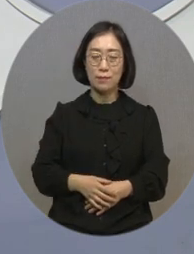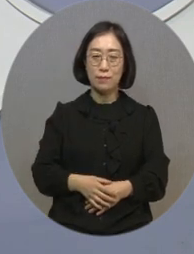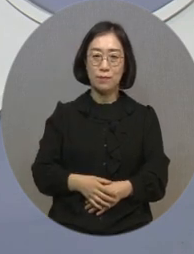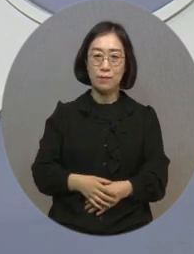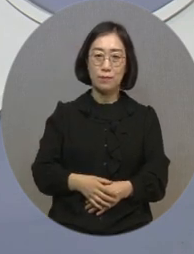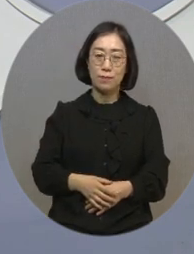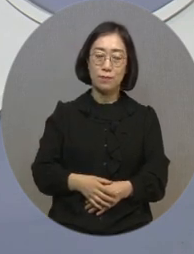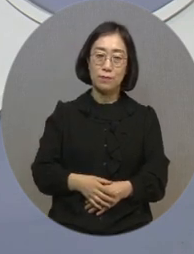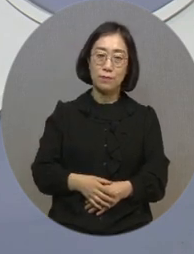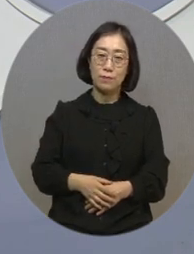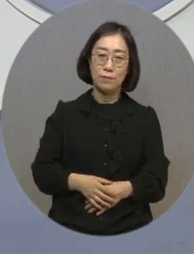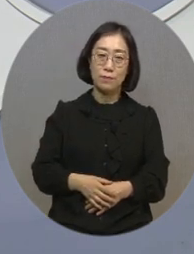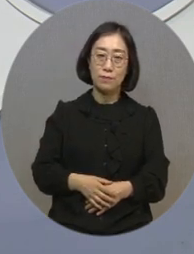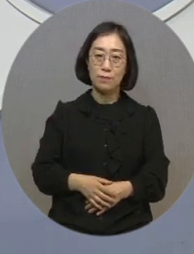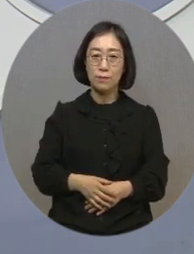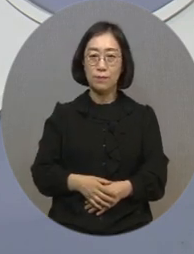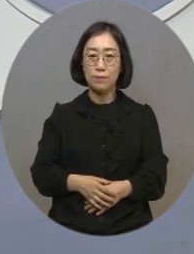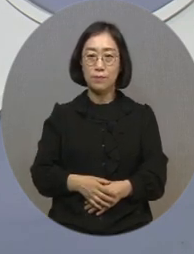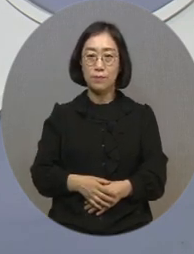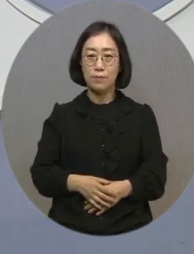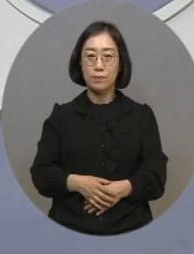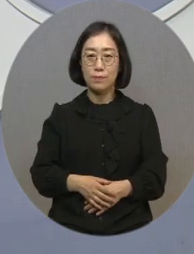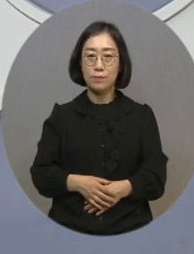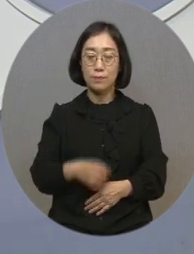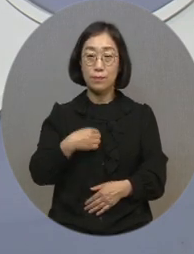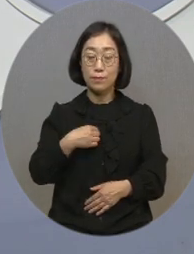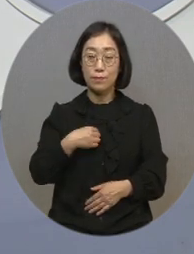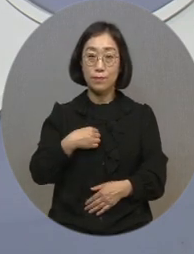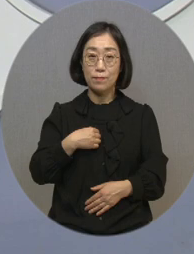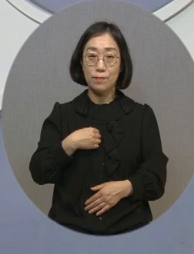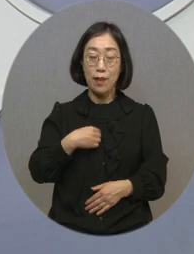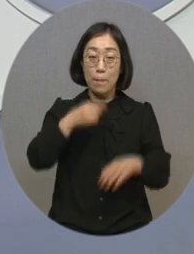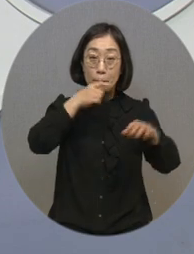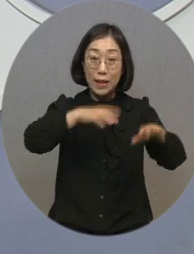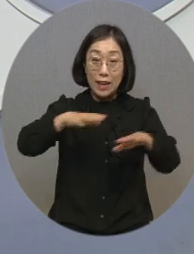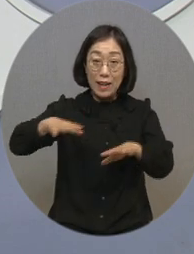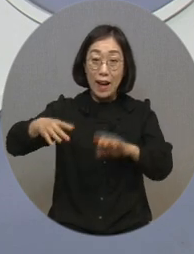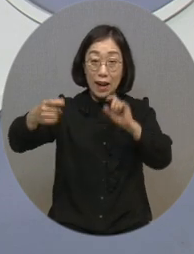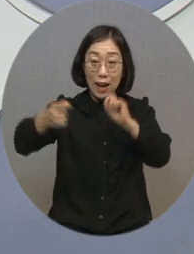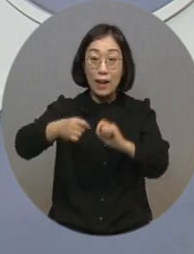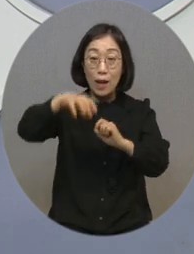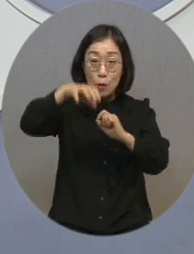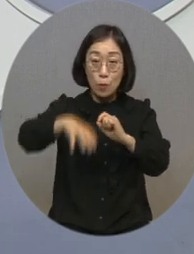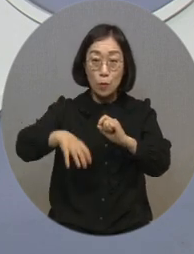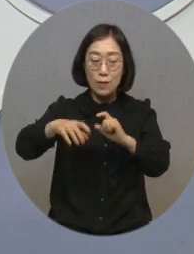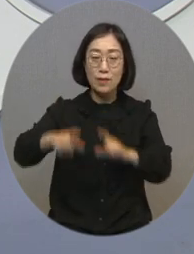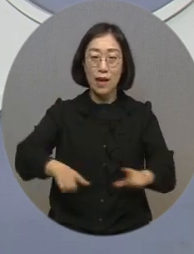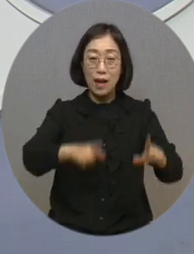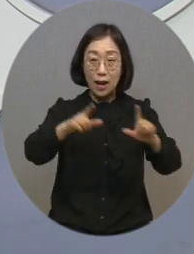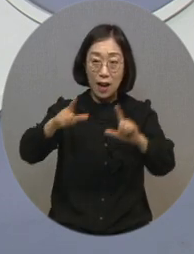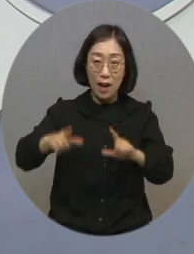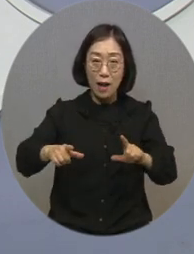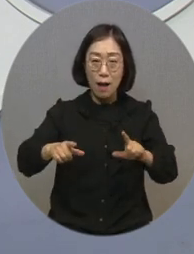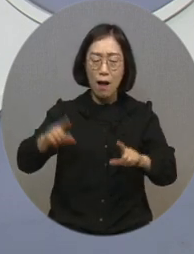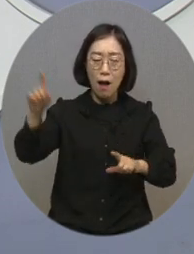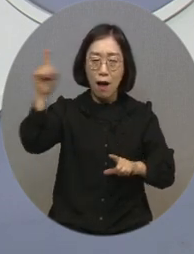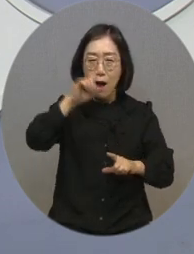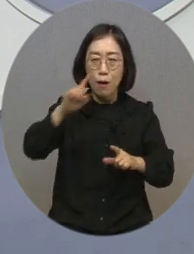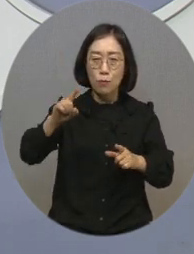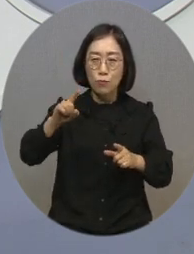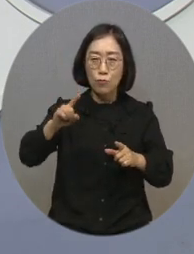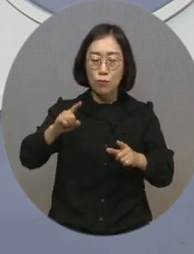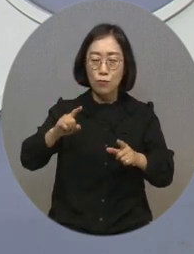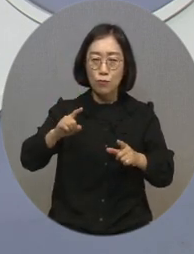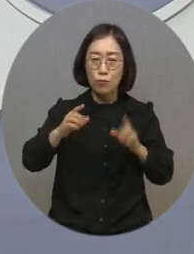돌이켜보면 어렸을 때 아무래도 바닷가가 가까이 있다 보니까는 뭐 아무런 준비 없이 그냥